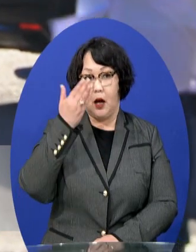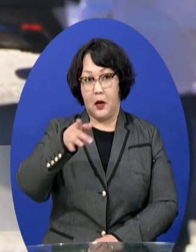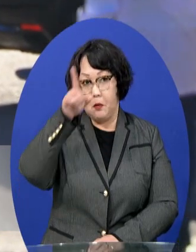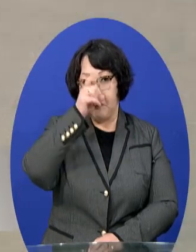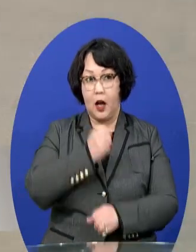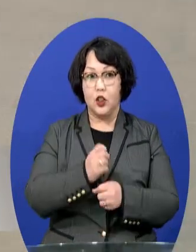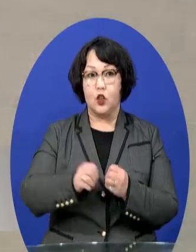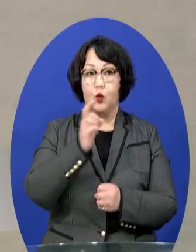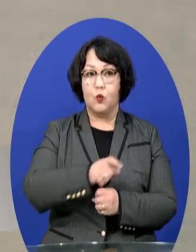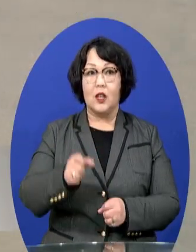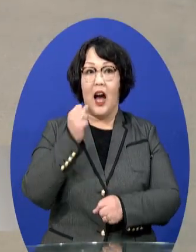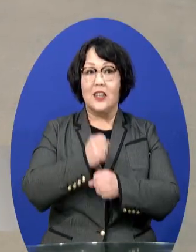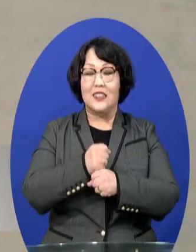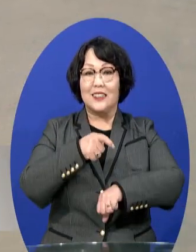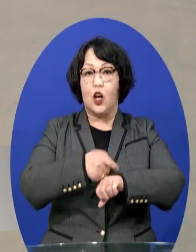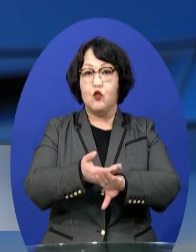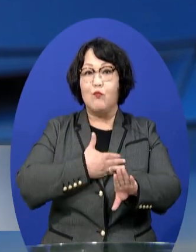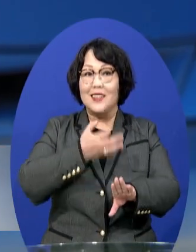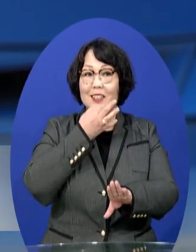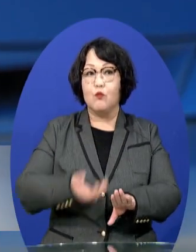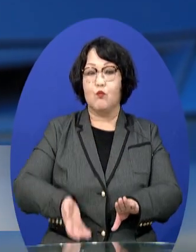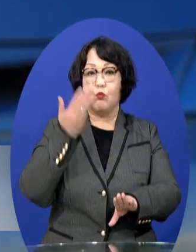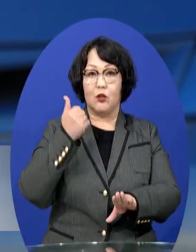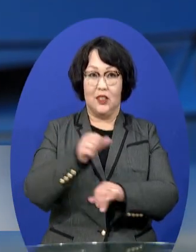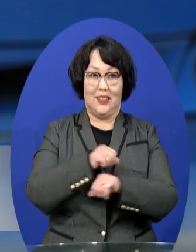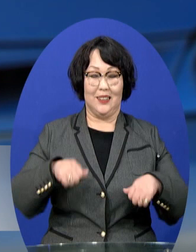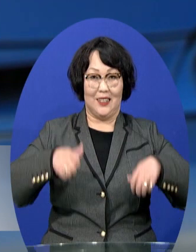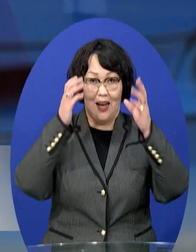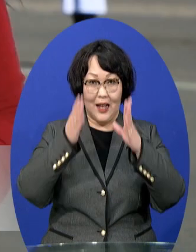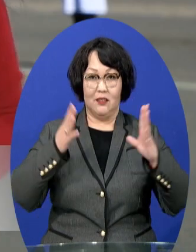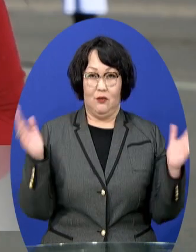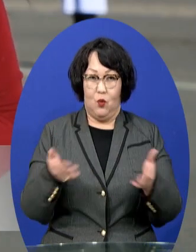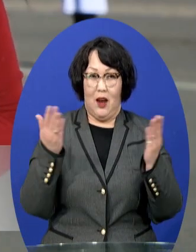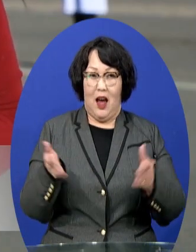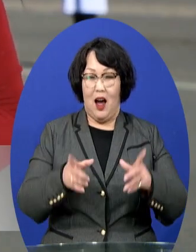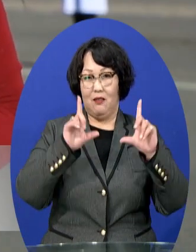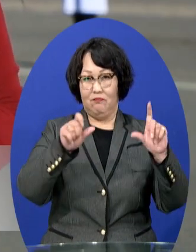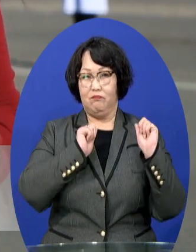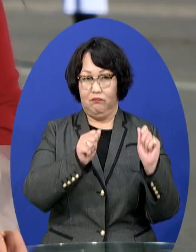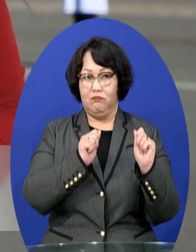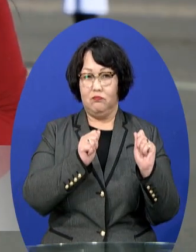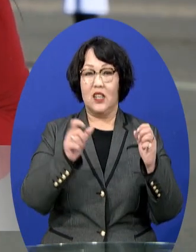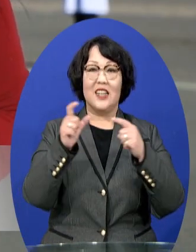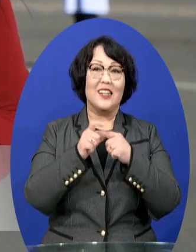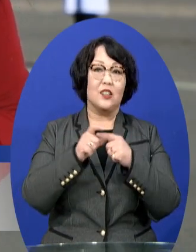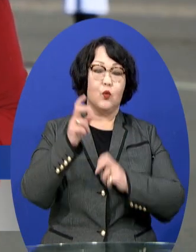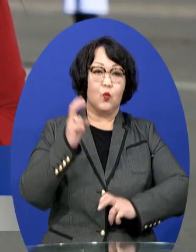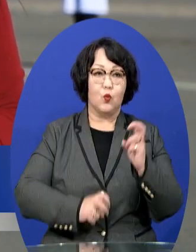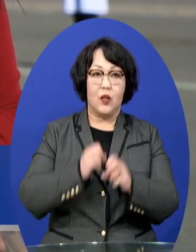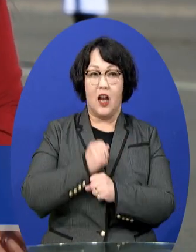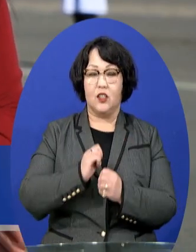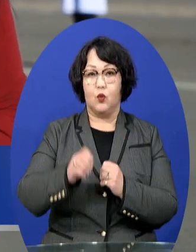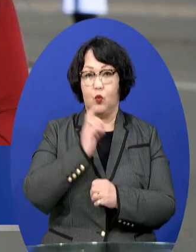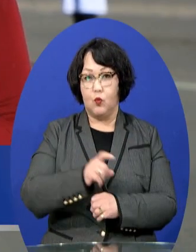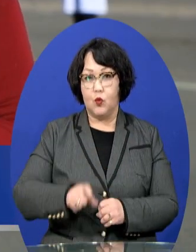ажлын цагаас өмнө эртлэн бос яг энэ олон нийтэд хандсан мессежийг өгч байгаа юм. Яг энэ төв талбайгаар бол Эрдэнэ үйлдвэрийн ажилчид, за бусад